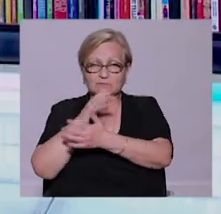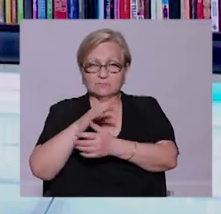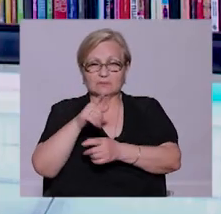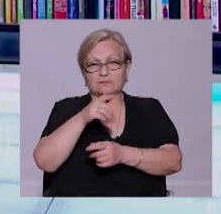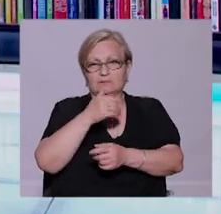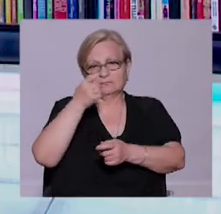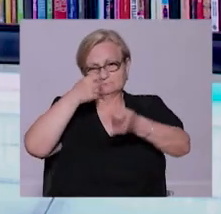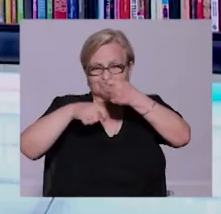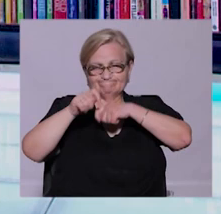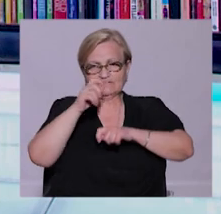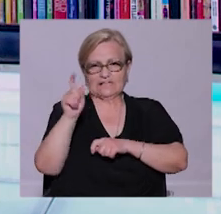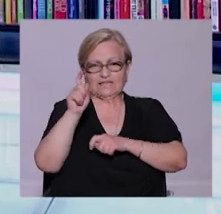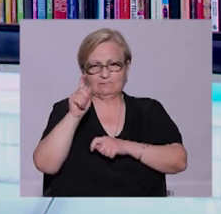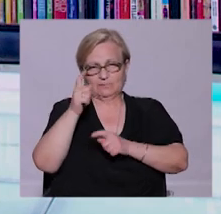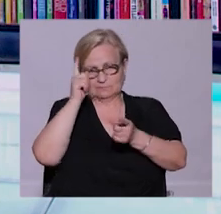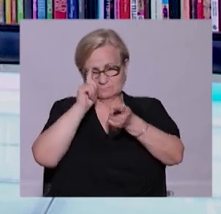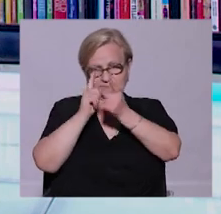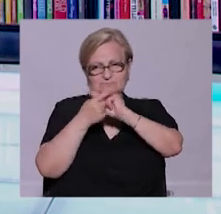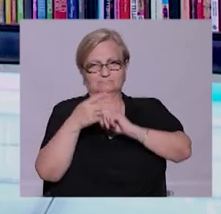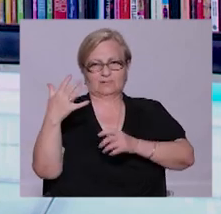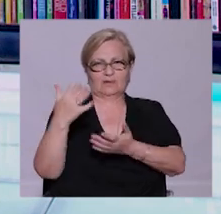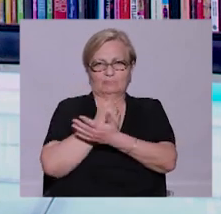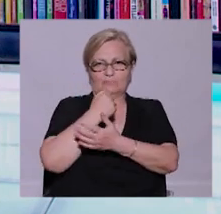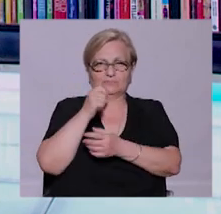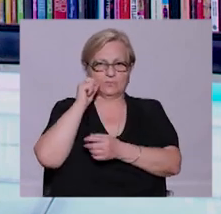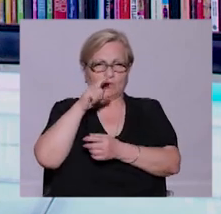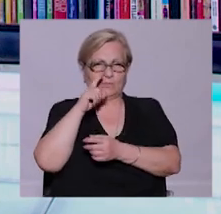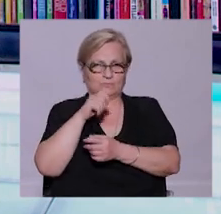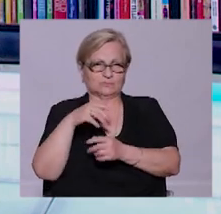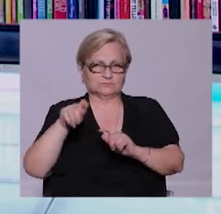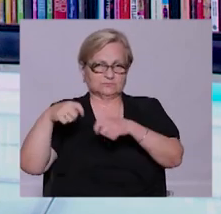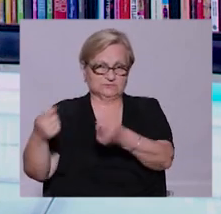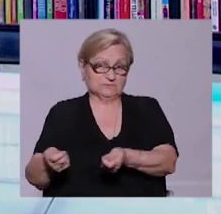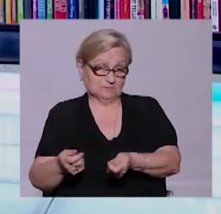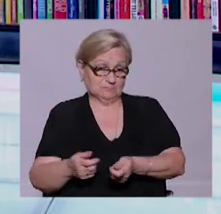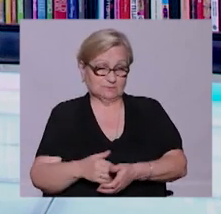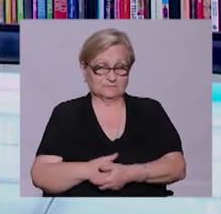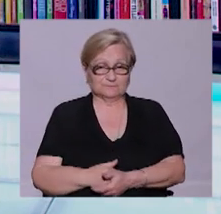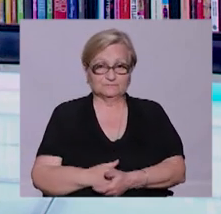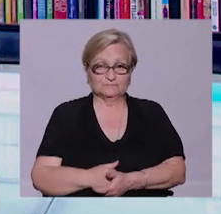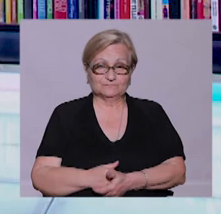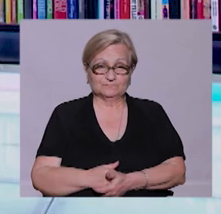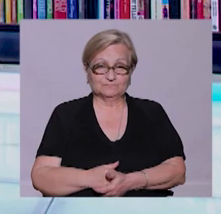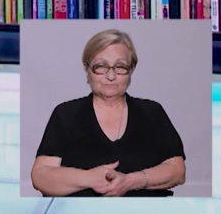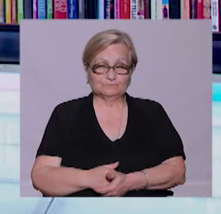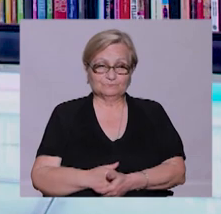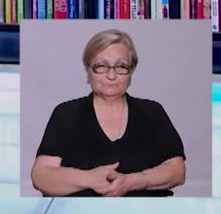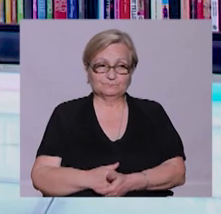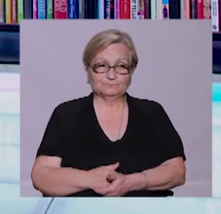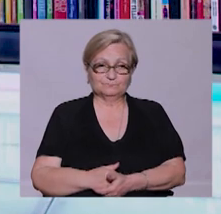აღმოაჩენდა, მაშინ ქიმიის ოსტატი შეძლებდა ამ ოქროს დამზადებას. ახლა